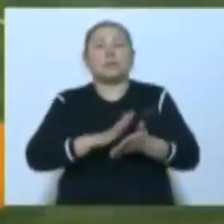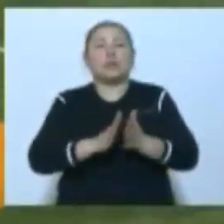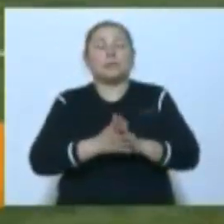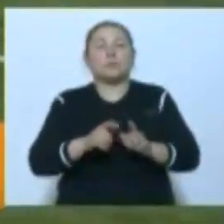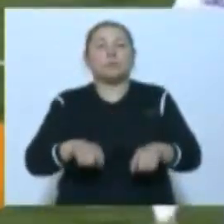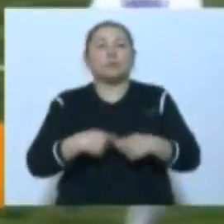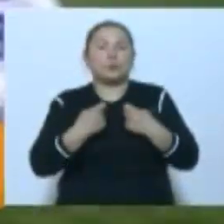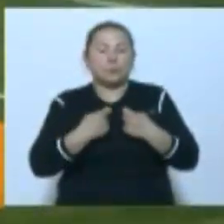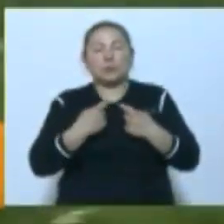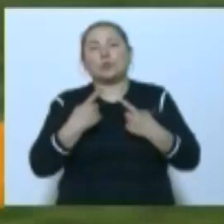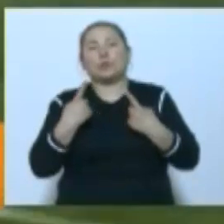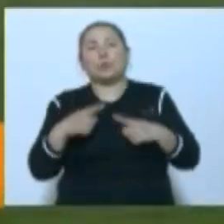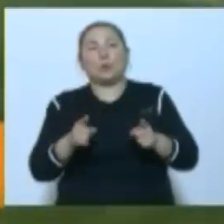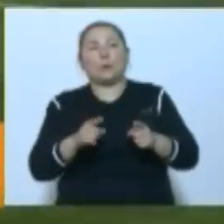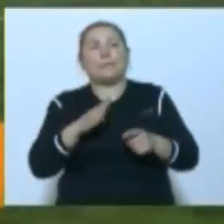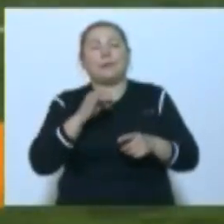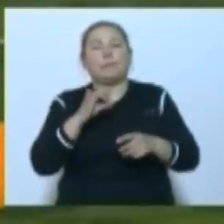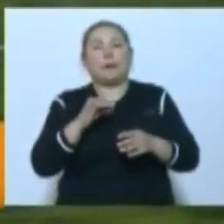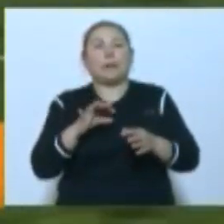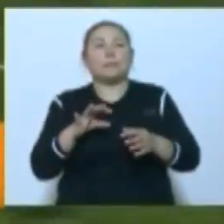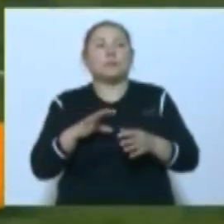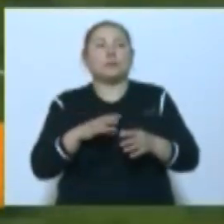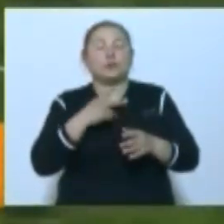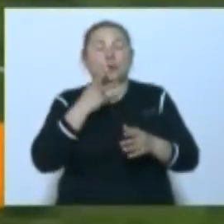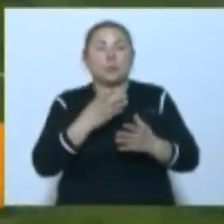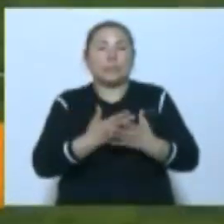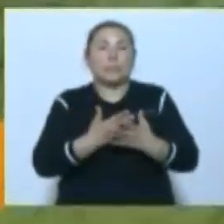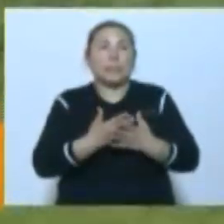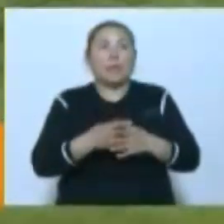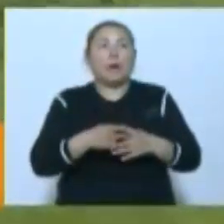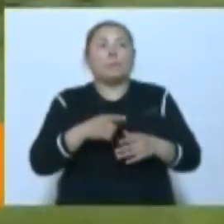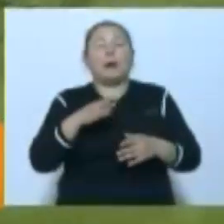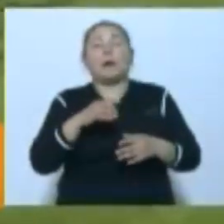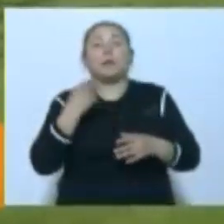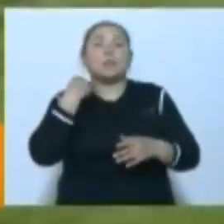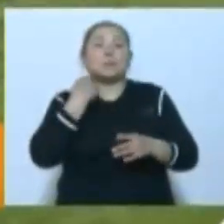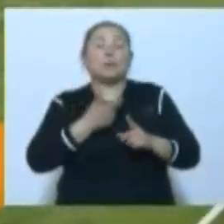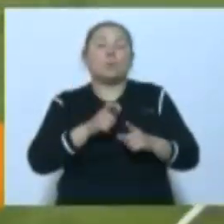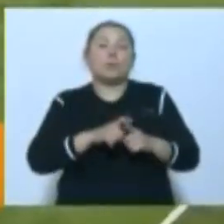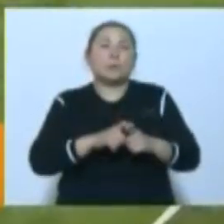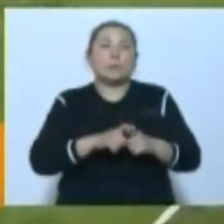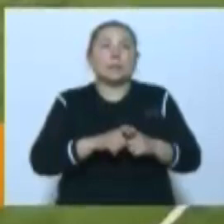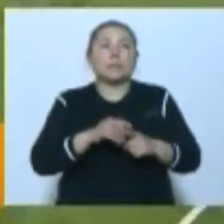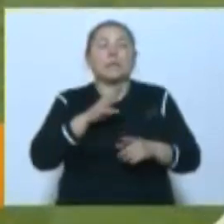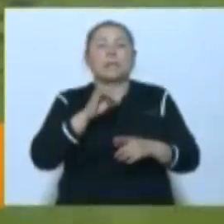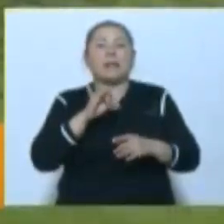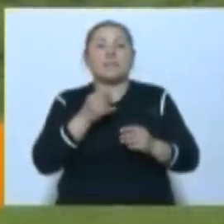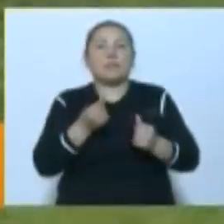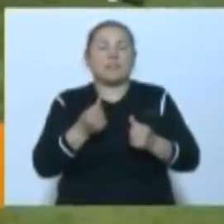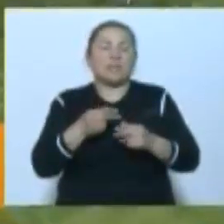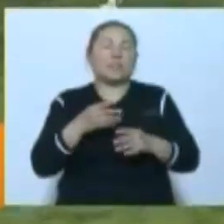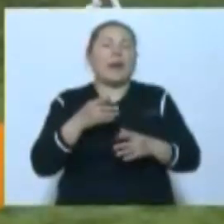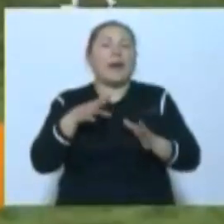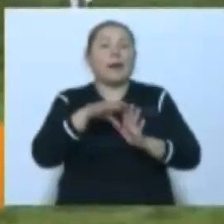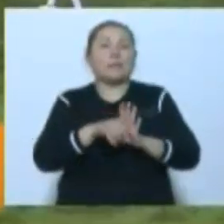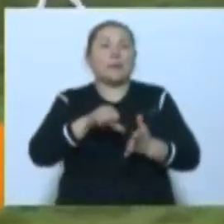бұзып, клубтың үстінен FIFA-ға арыз түсірген. Командаға келген жаңа басшылық құрам қарызды өтеумен қатар трансферлік банды алумен